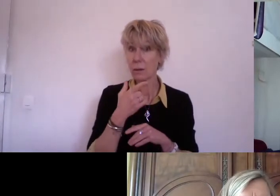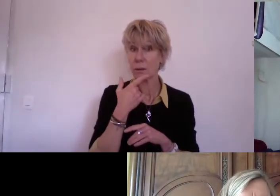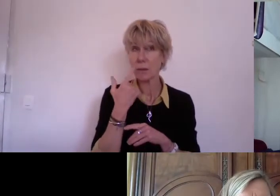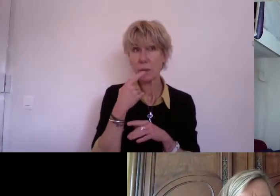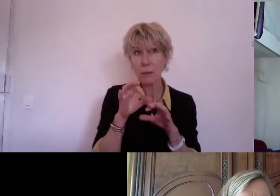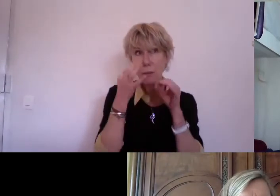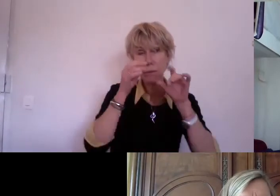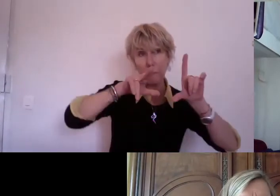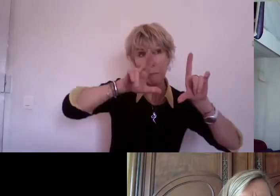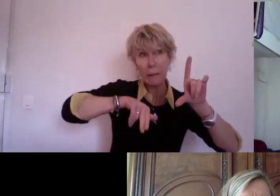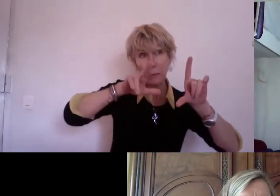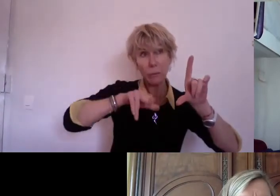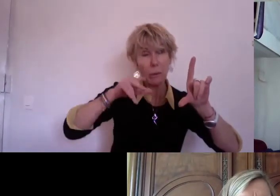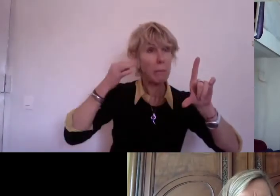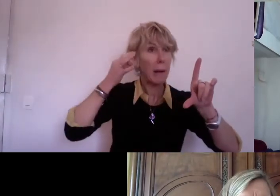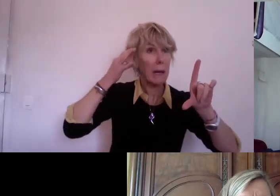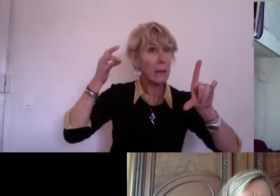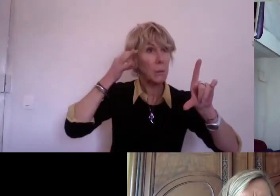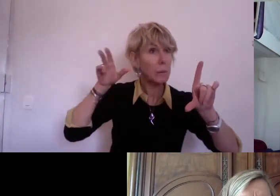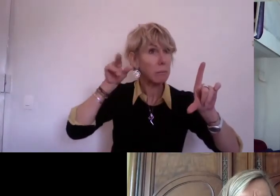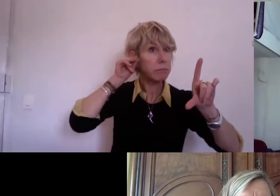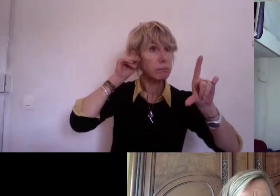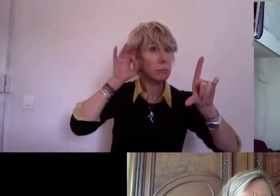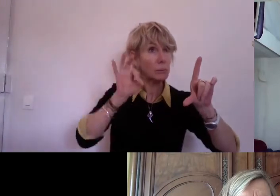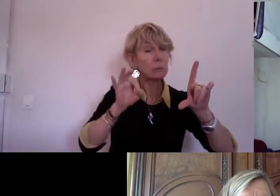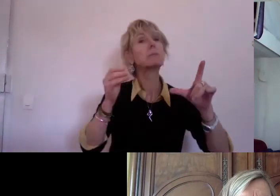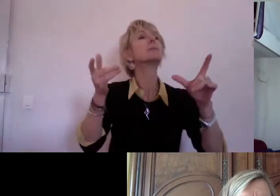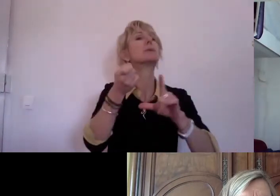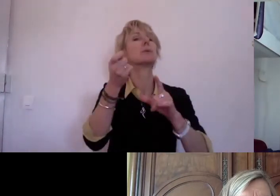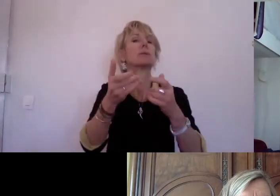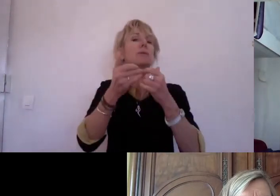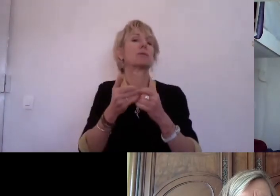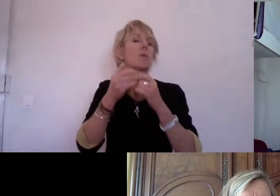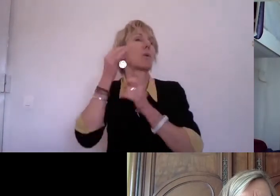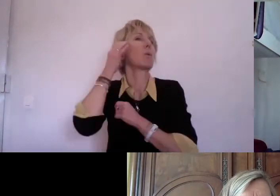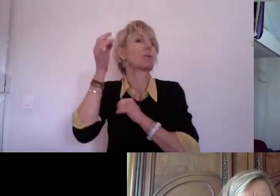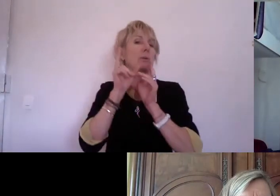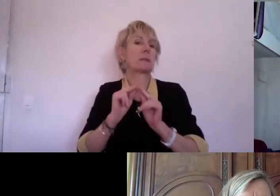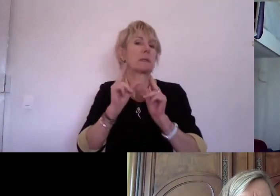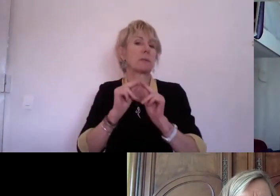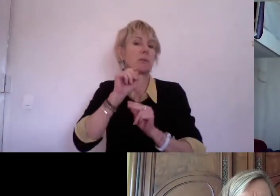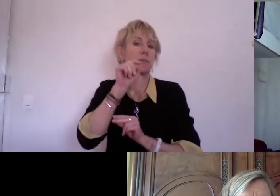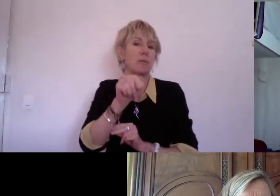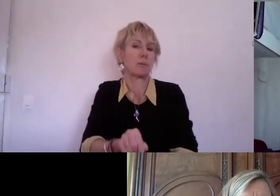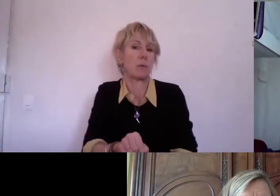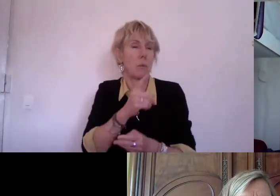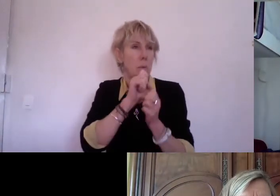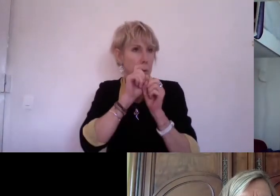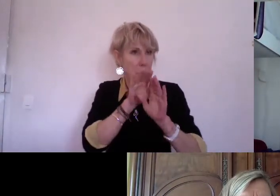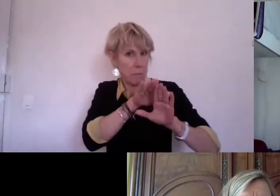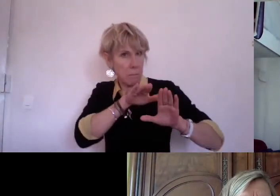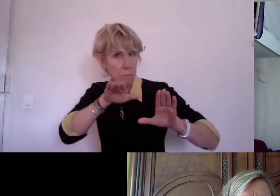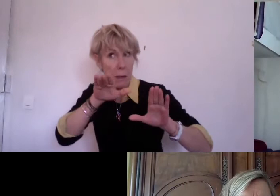oui. À notre connaissance. Alors, l'audiodescription des audioguides existe depuis longtemps, mais cette approche que nous